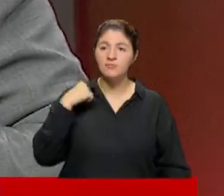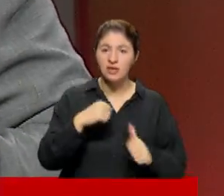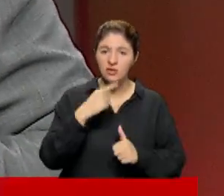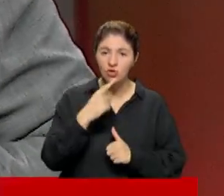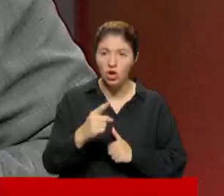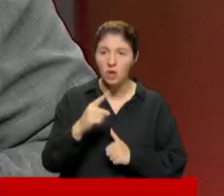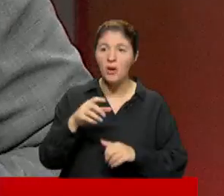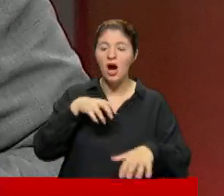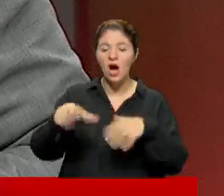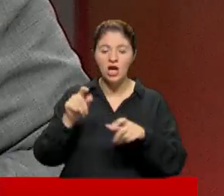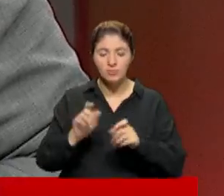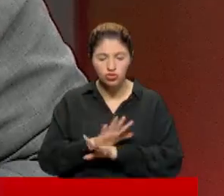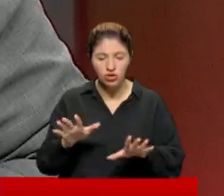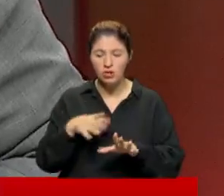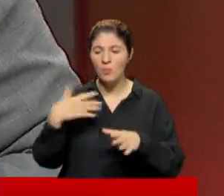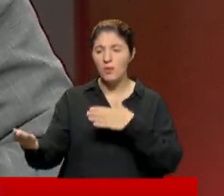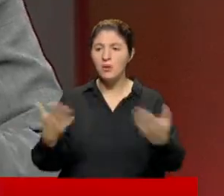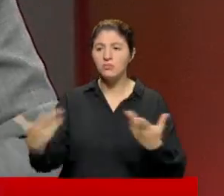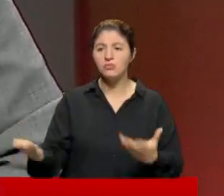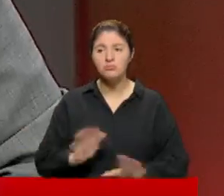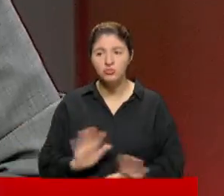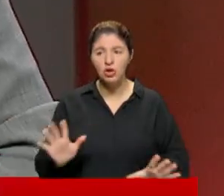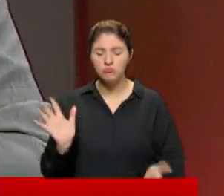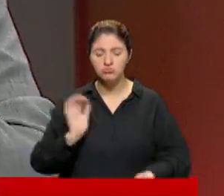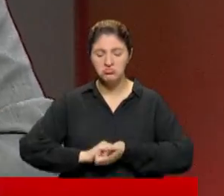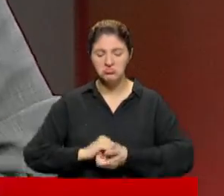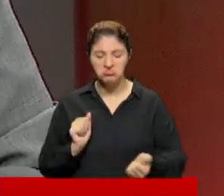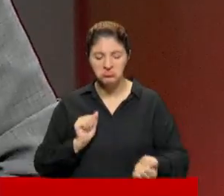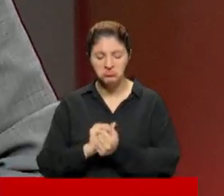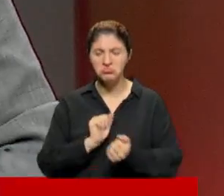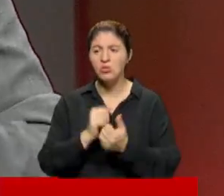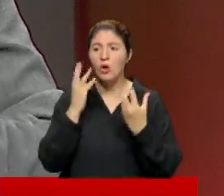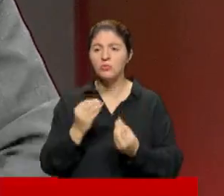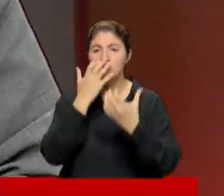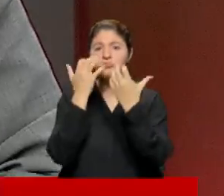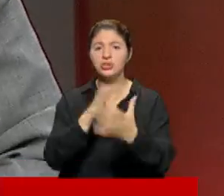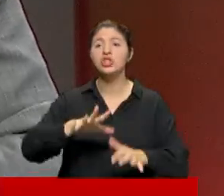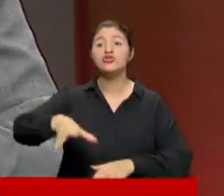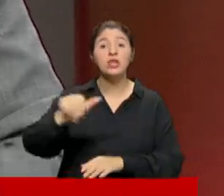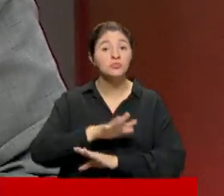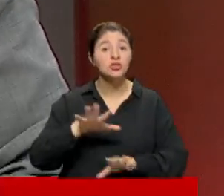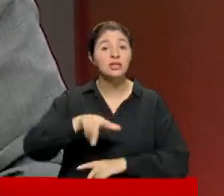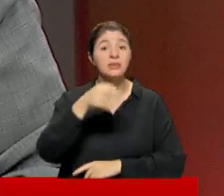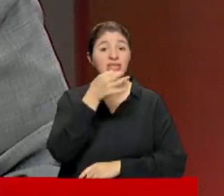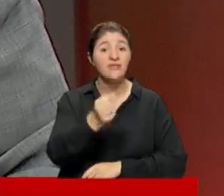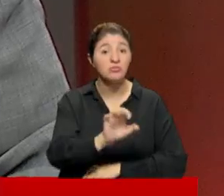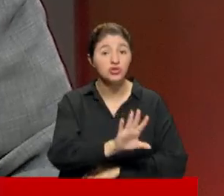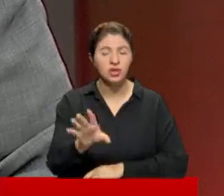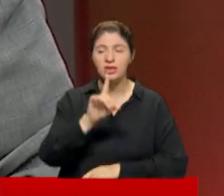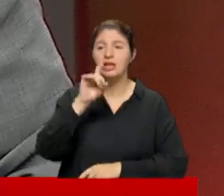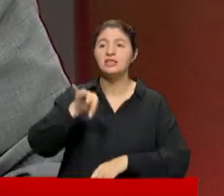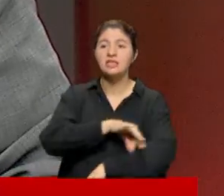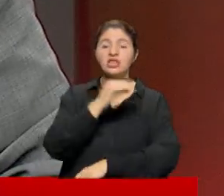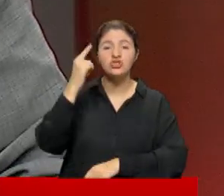söylüyorum ayrıştırmaya ötekileştirmeye birleştirecek bütünleşti çalmayacak çaldırmayın